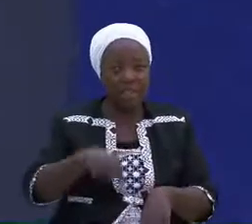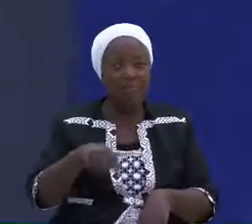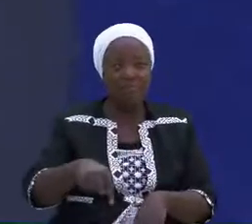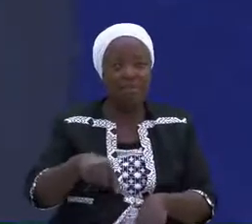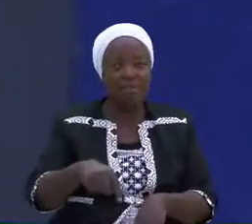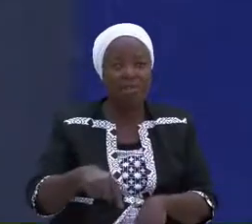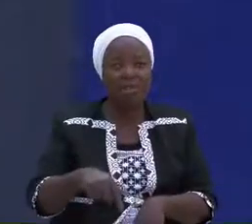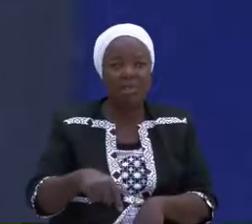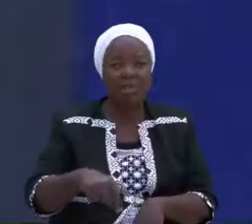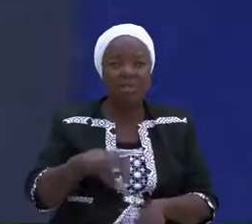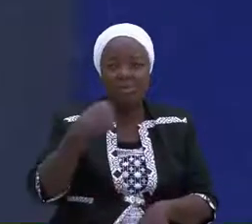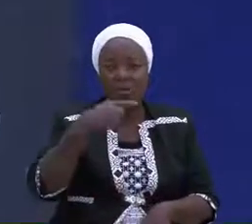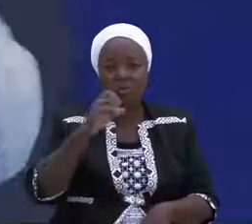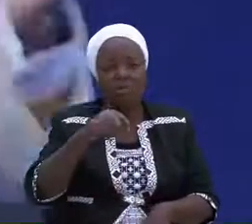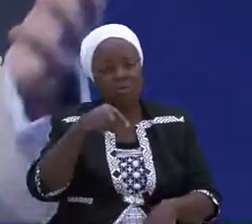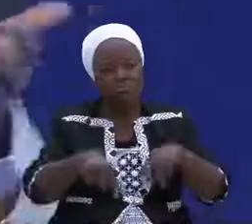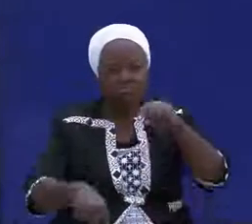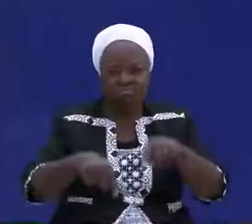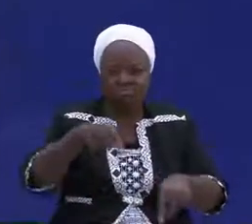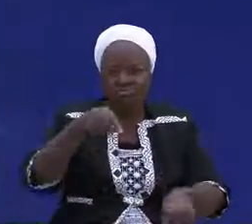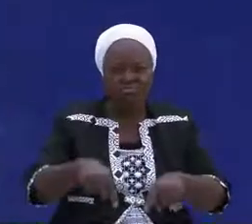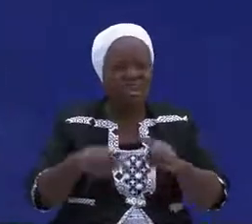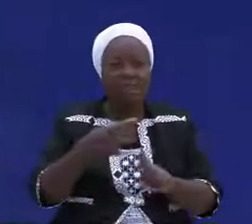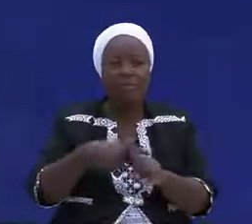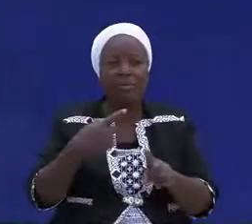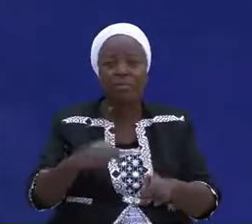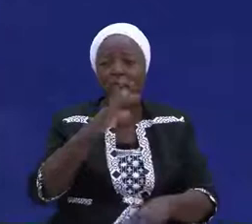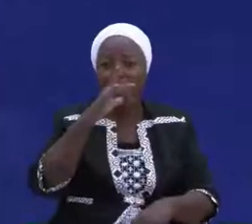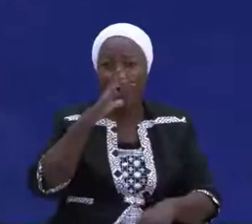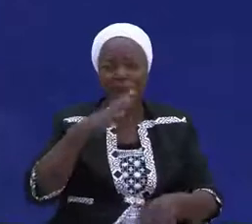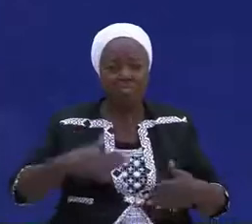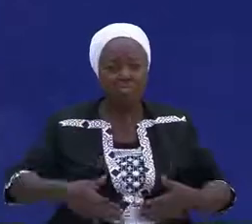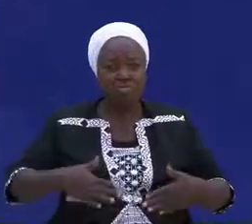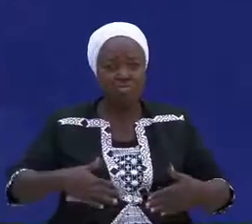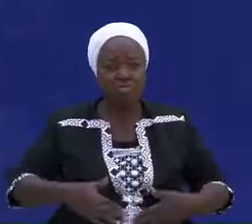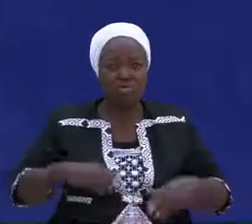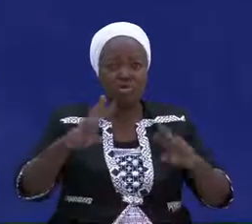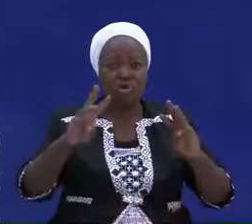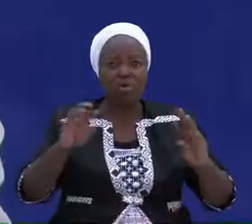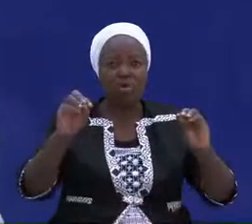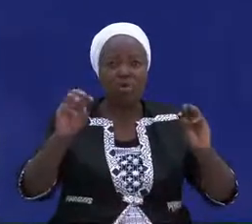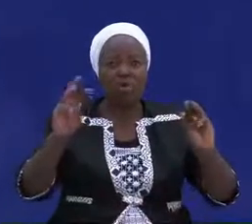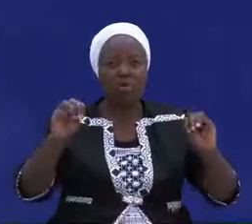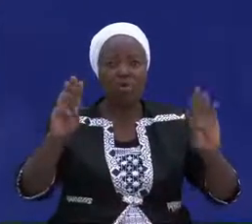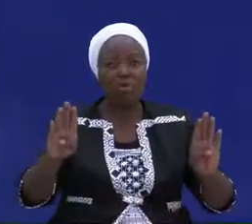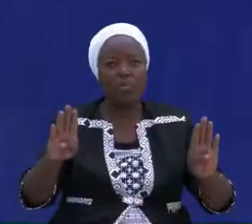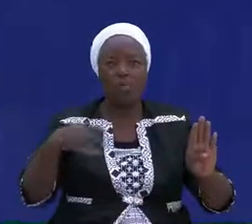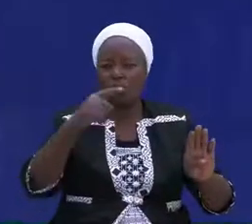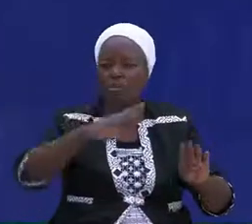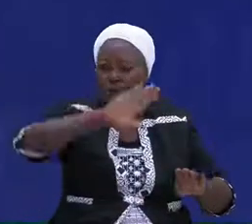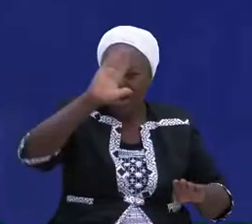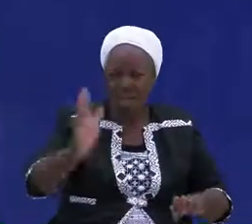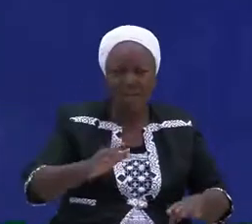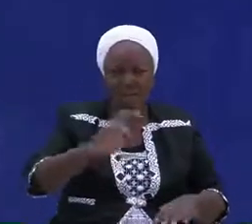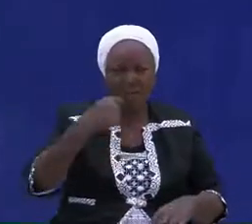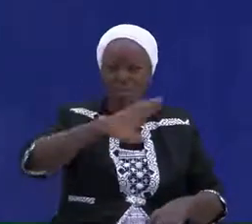jamais marché, qui n'avait jamais marché. Il y avait l'un des gens là, qui écoute